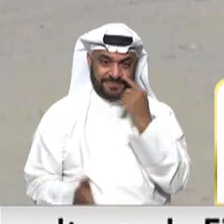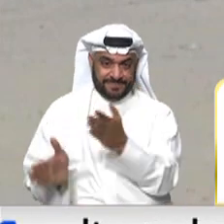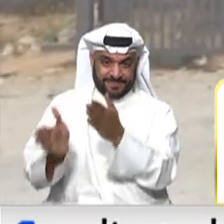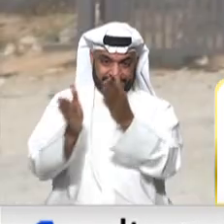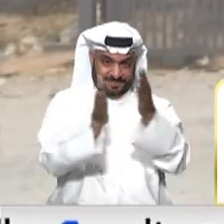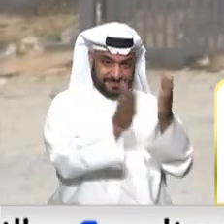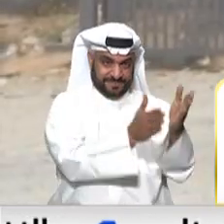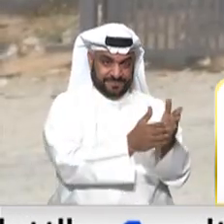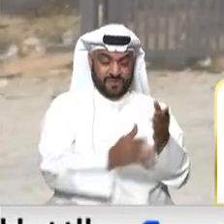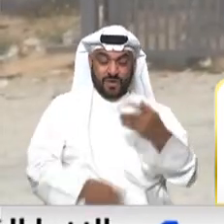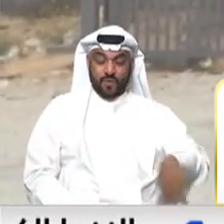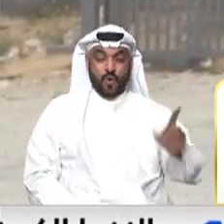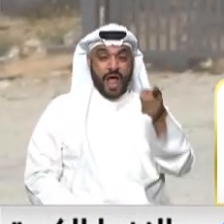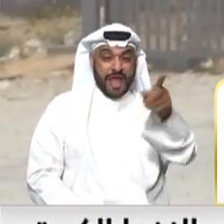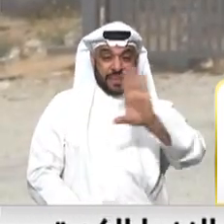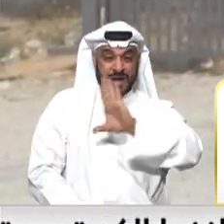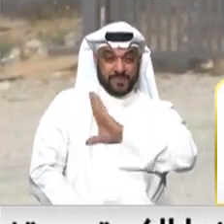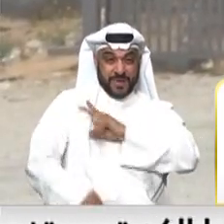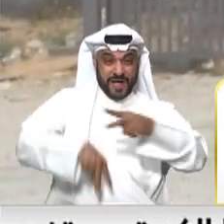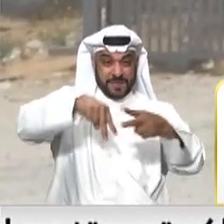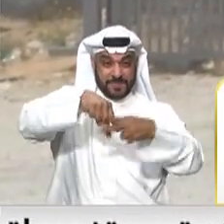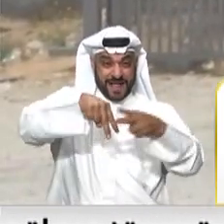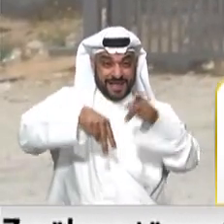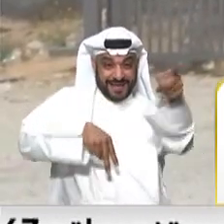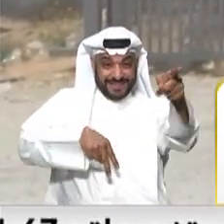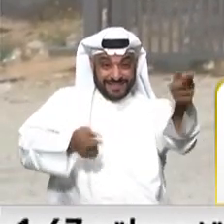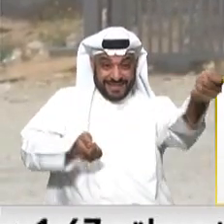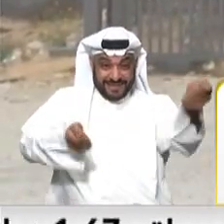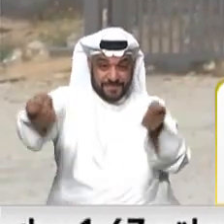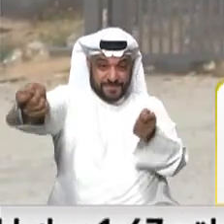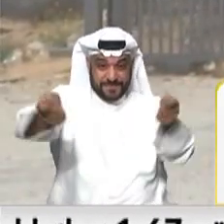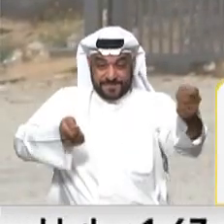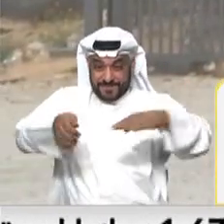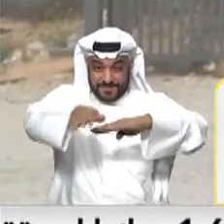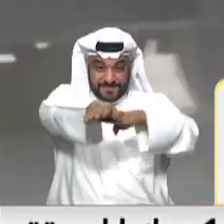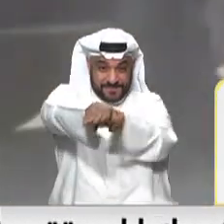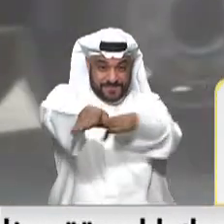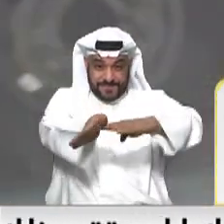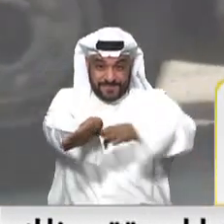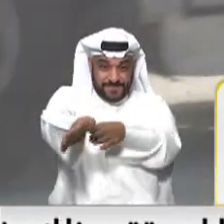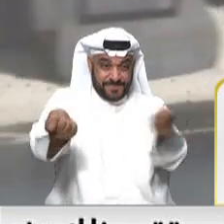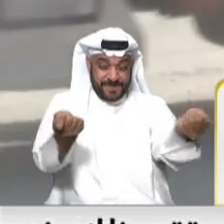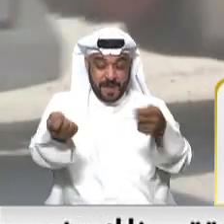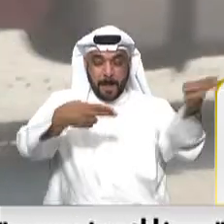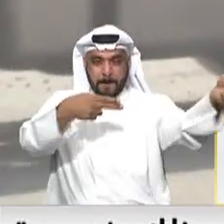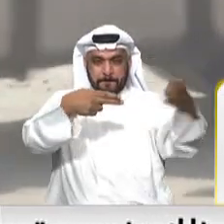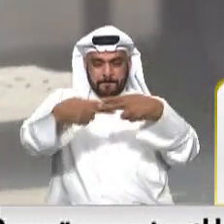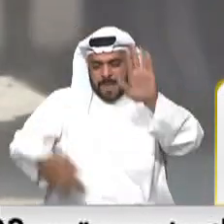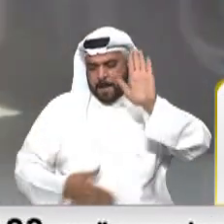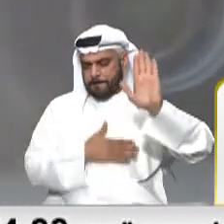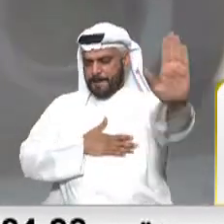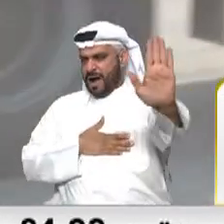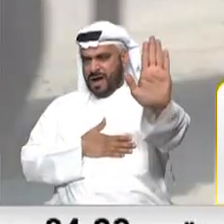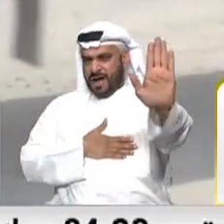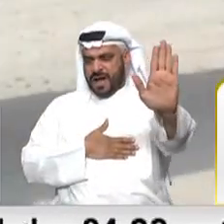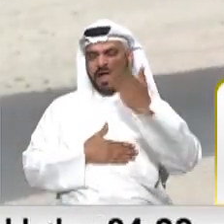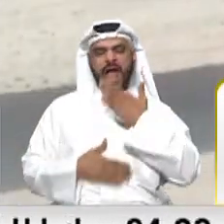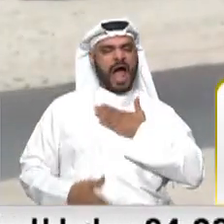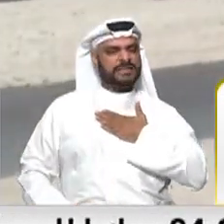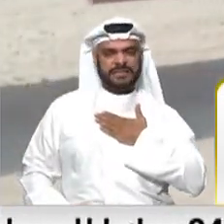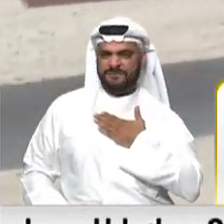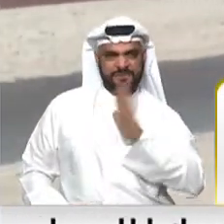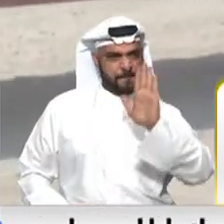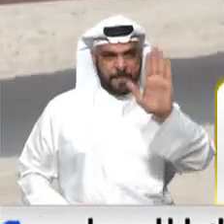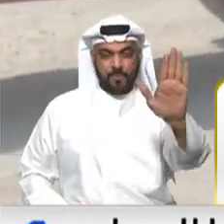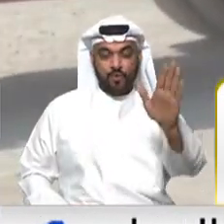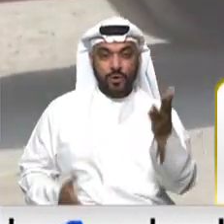منع دخول المساعدات الإغاثية والطبية والوقود لقطاع غزة، منتهكا كافة مواثيق حقوق الإنسان،